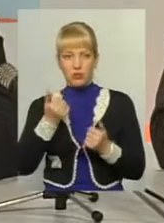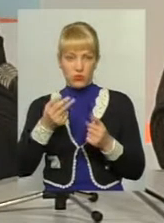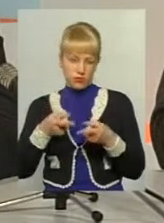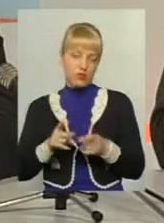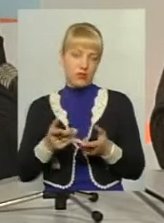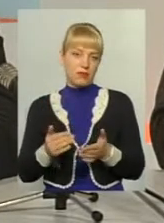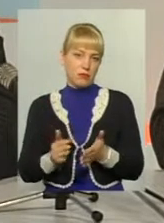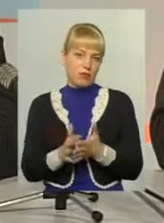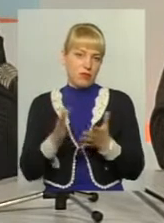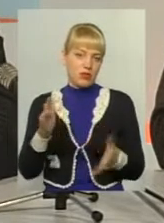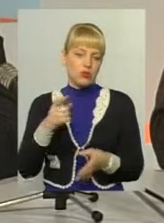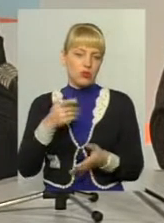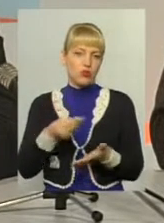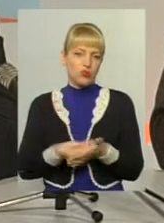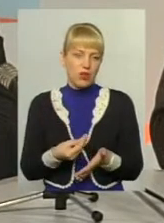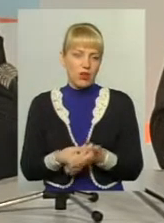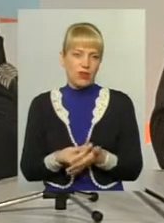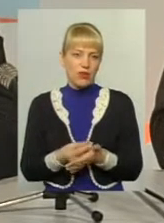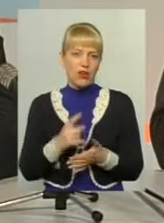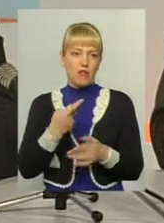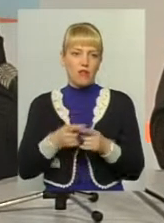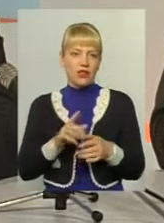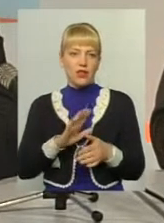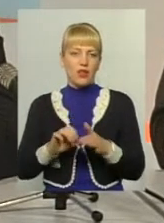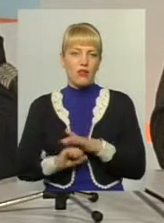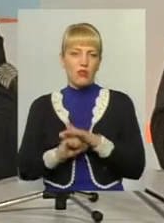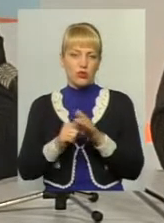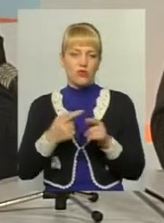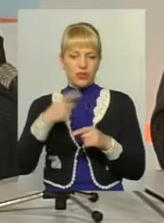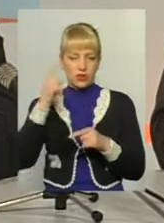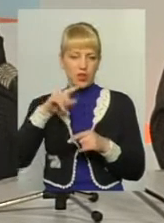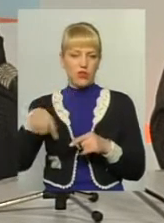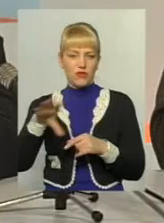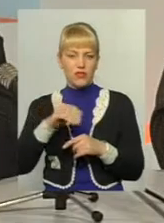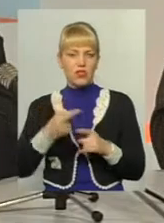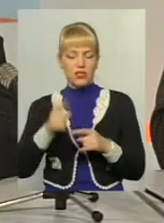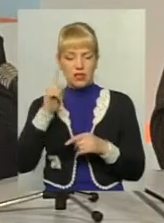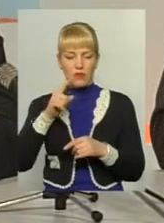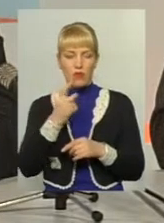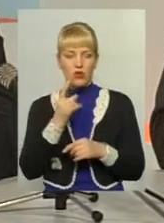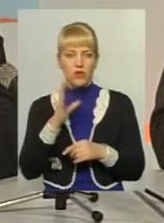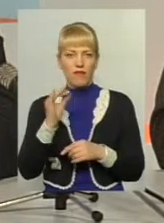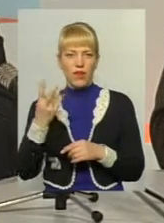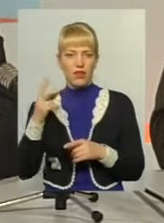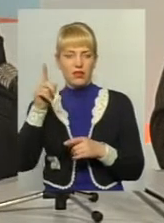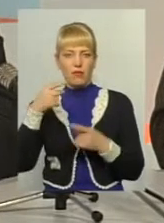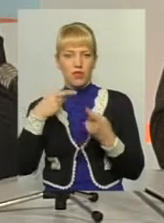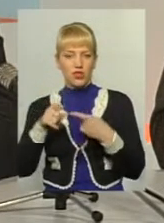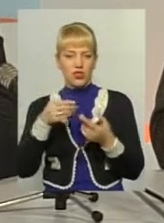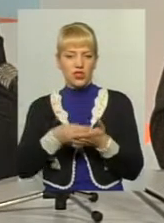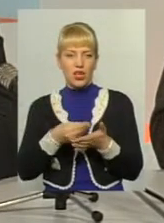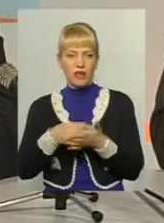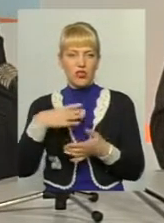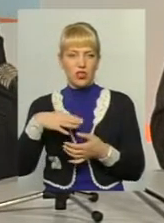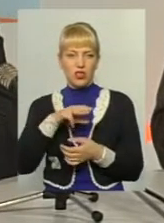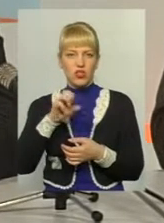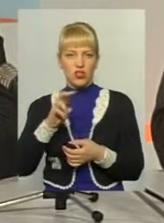Це так чи ні? Більше за те, що платили. Загалом, да. Ну, якщо брати тарифи ті, які